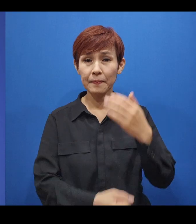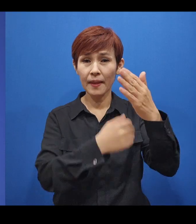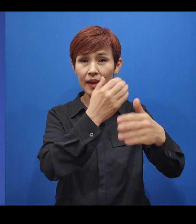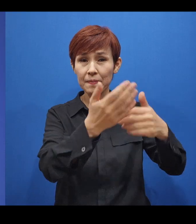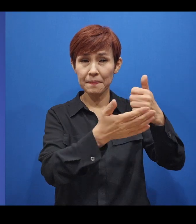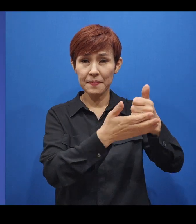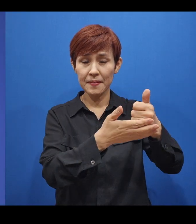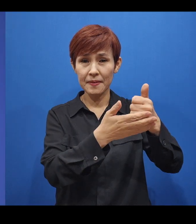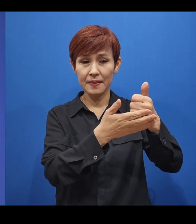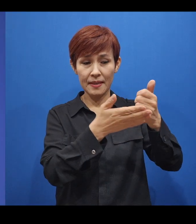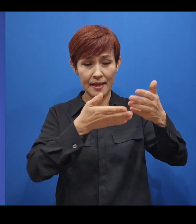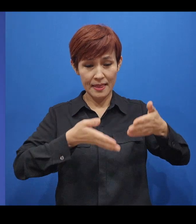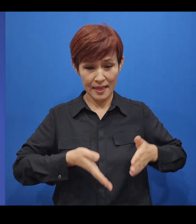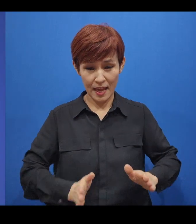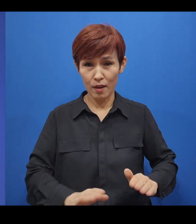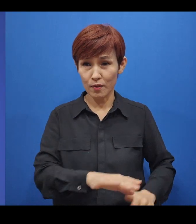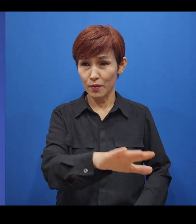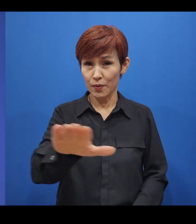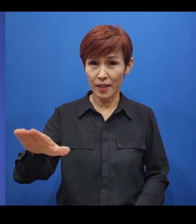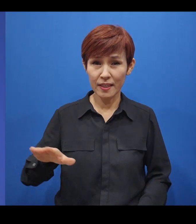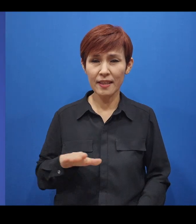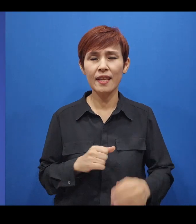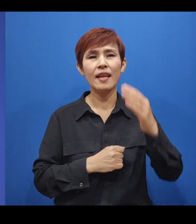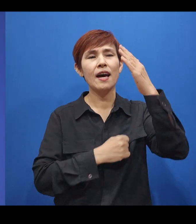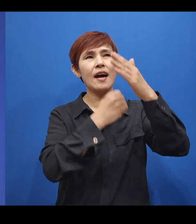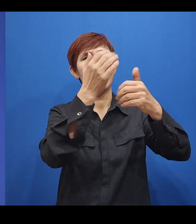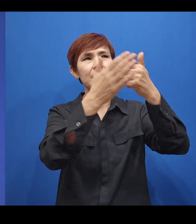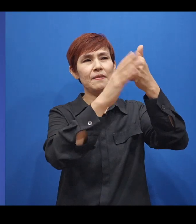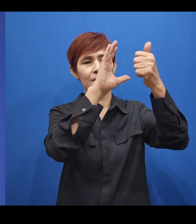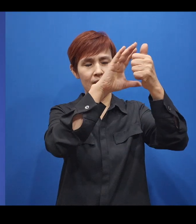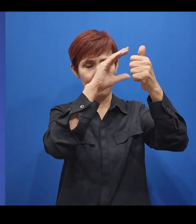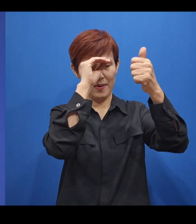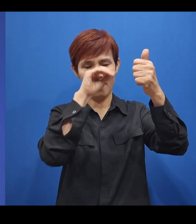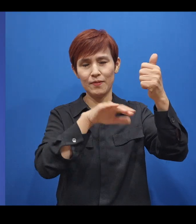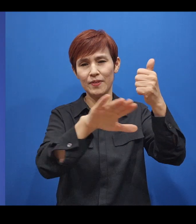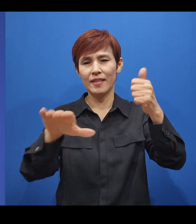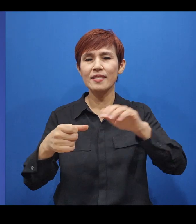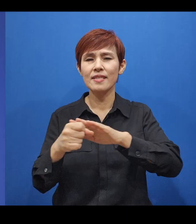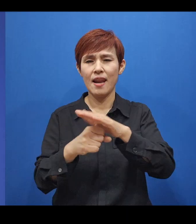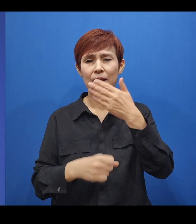하나님으로부터 난 아이들은 다 하나님을 닮아서 사랑할 수 있어요.